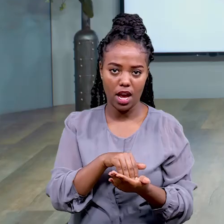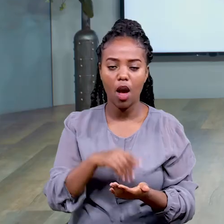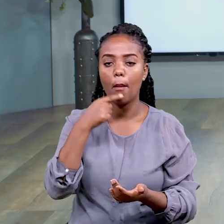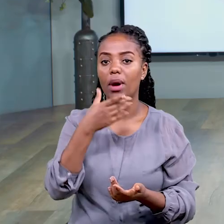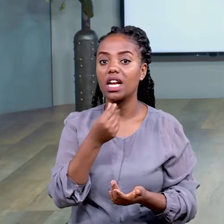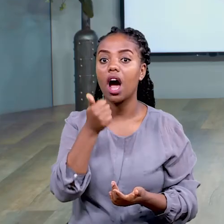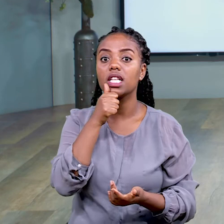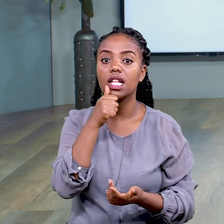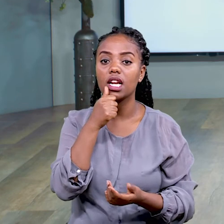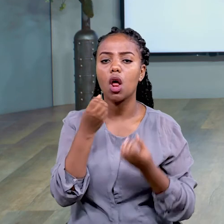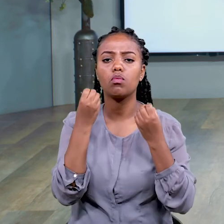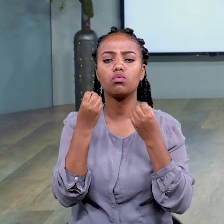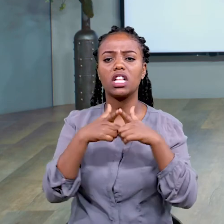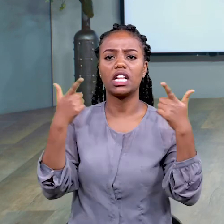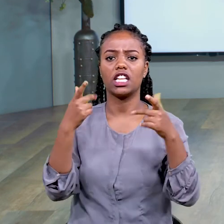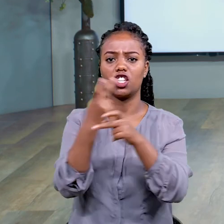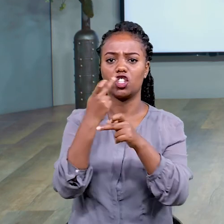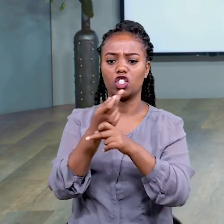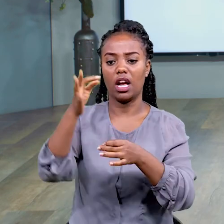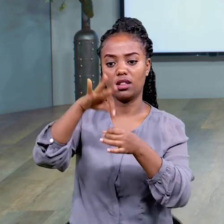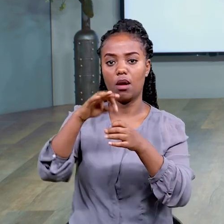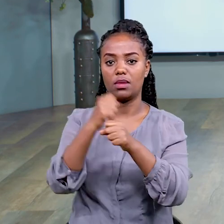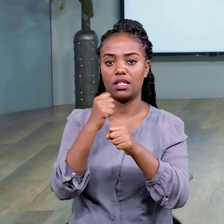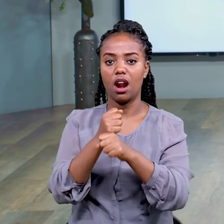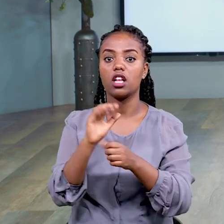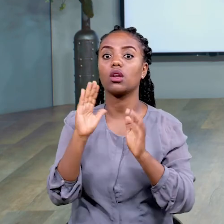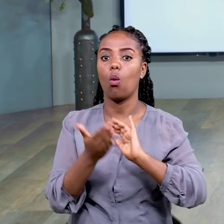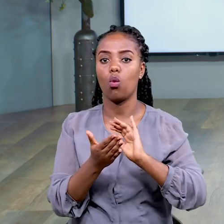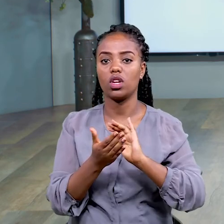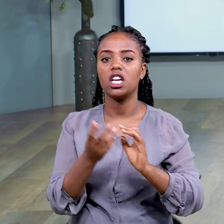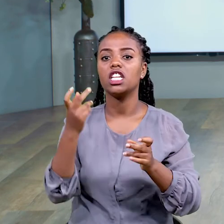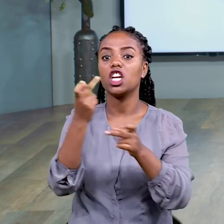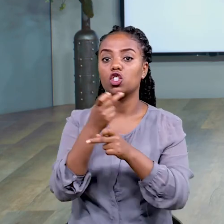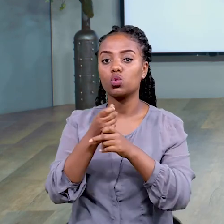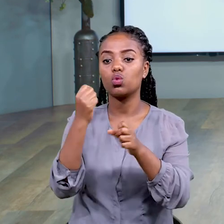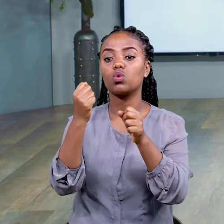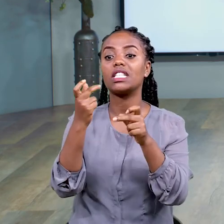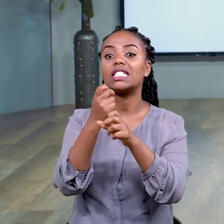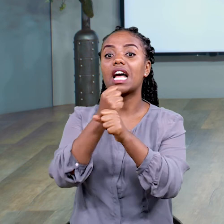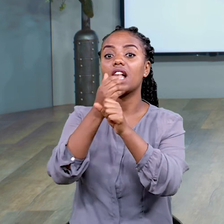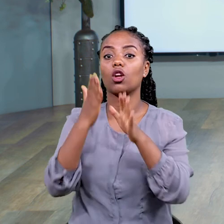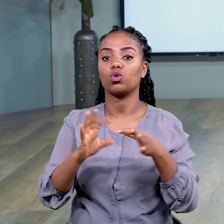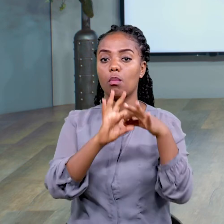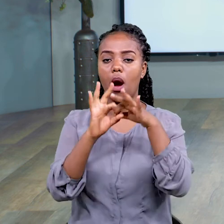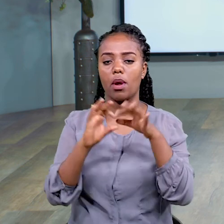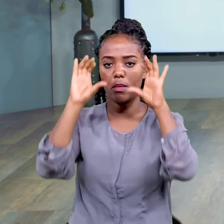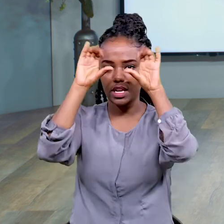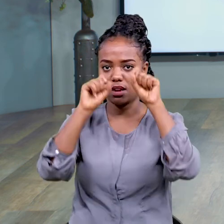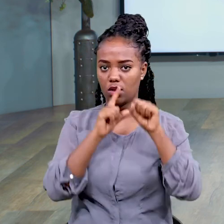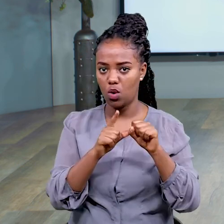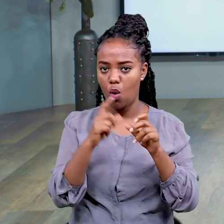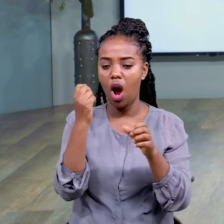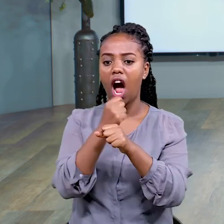እንደግምላችኋለሁ። እንበልና አስቴር ለግዙፍ ኩባንያ ተቀጥራ የምትሰራ ሲሆን የኩባንያው የሰራተኞች ማህበር ፕሬዝዳንት